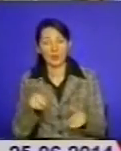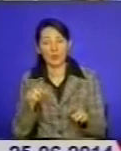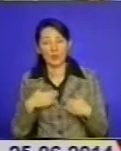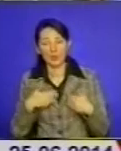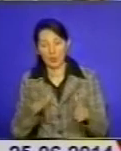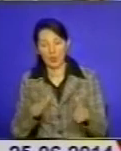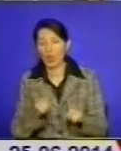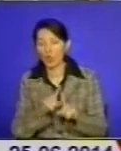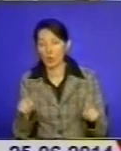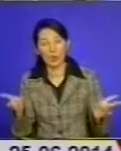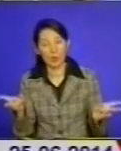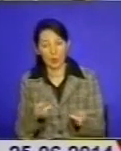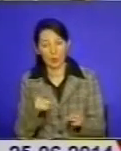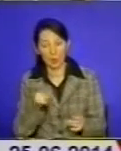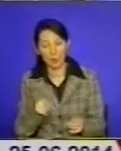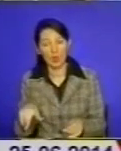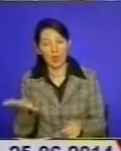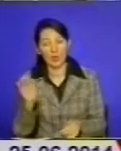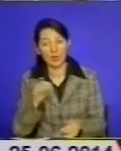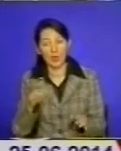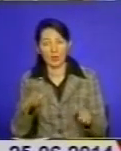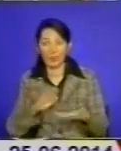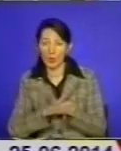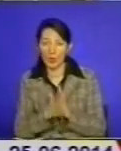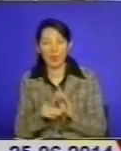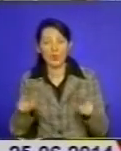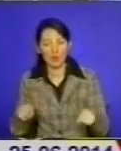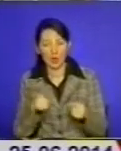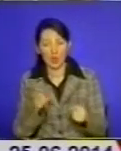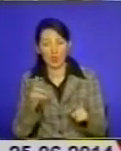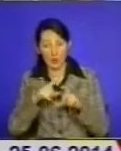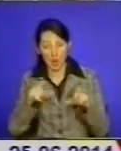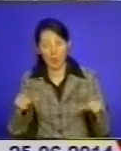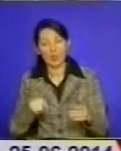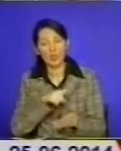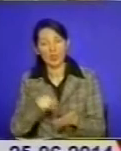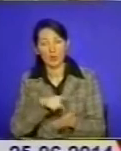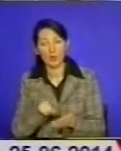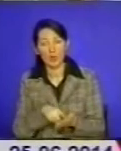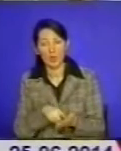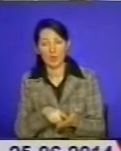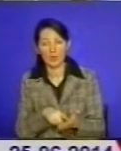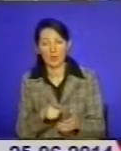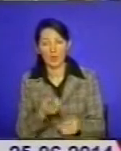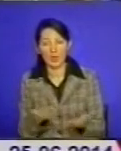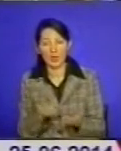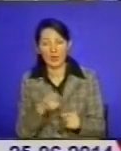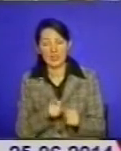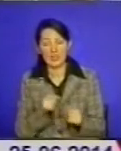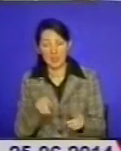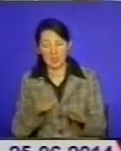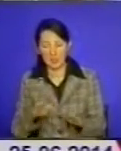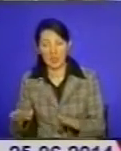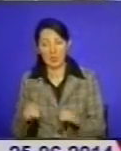умови створені для того, і на пунктах тестування, де ми цього року проходили, ці діти здавали,